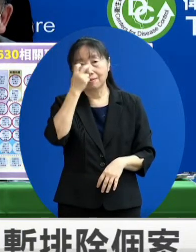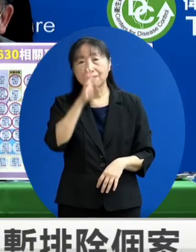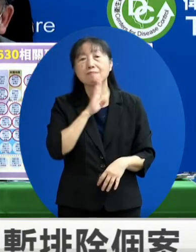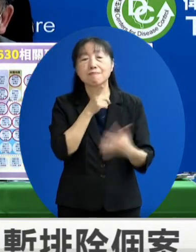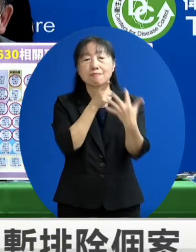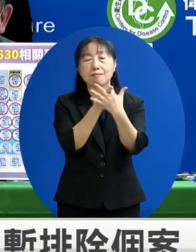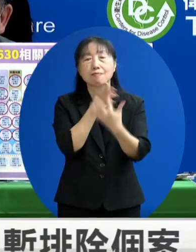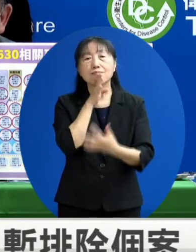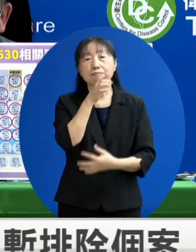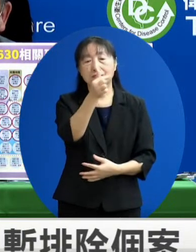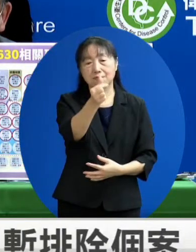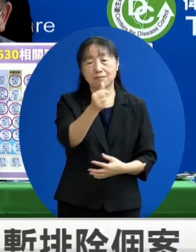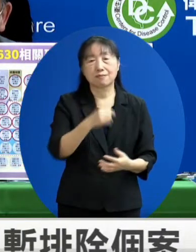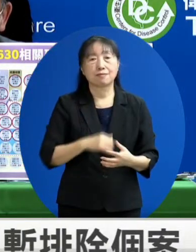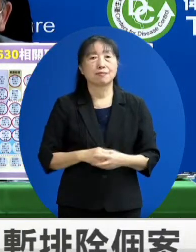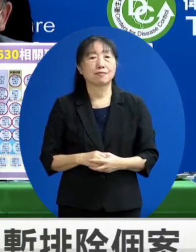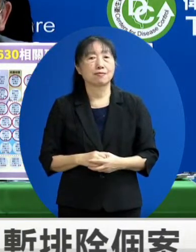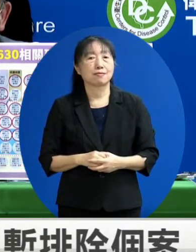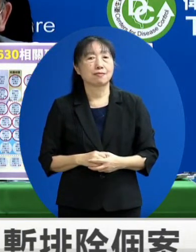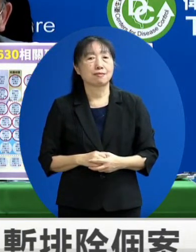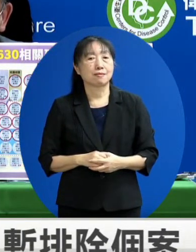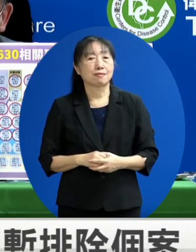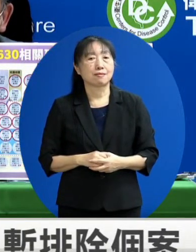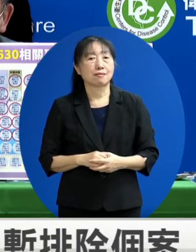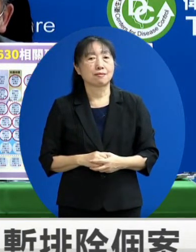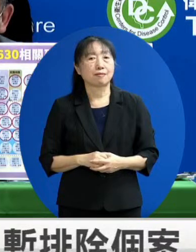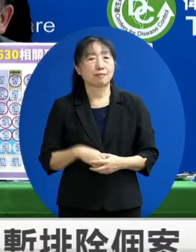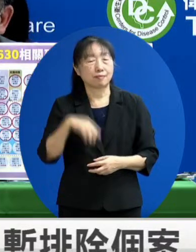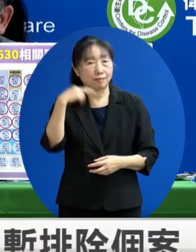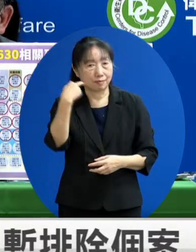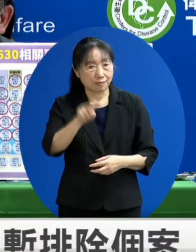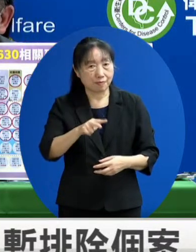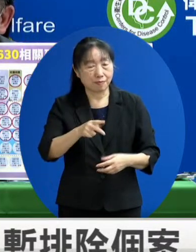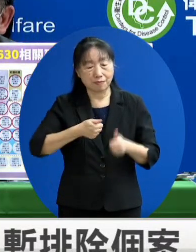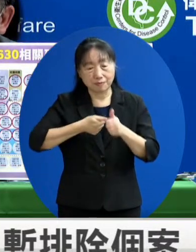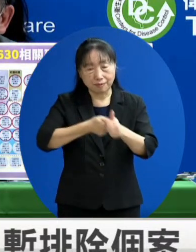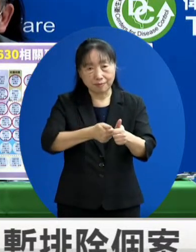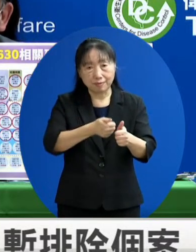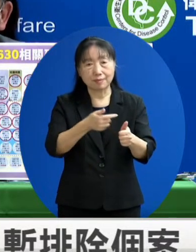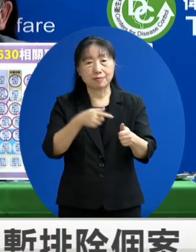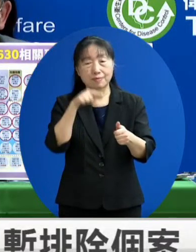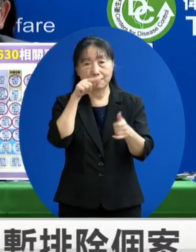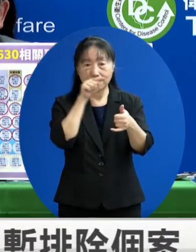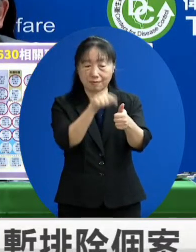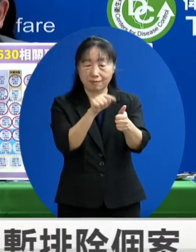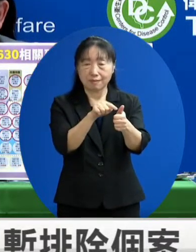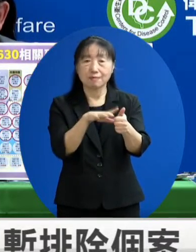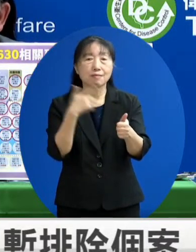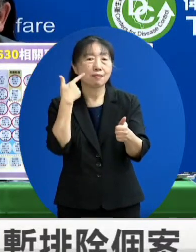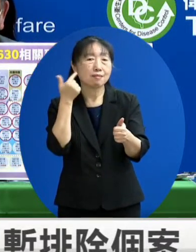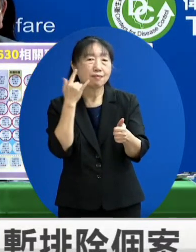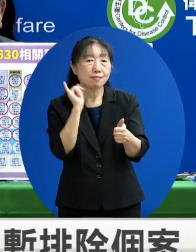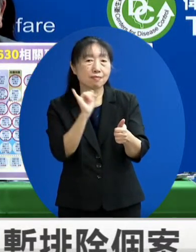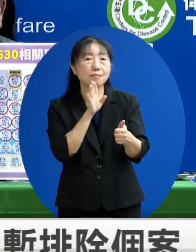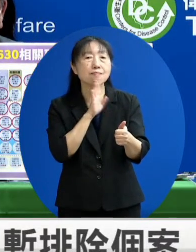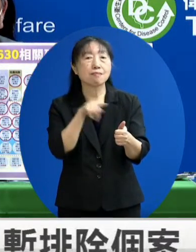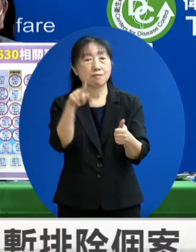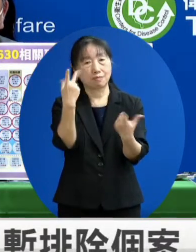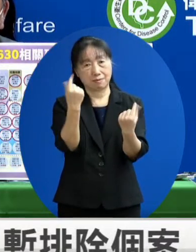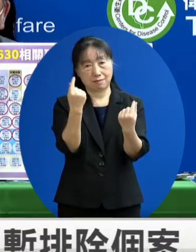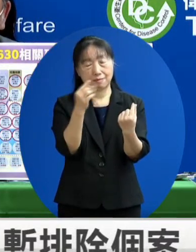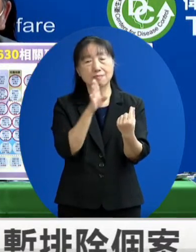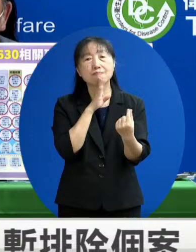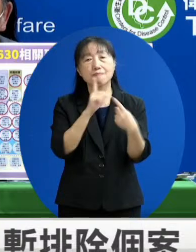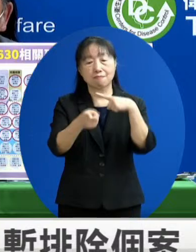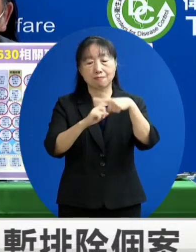验出来是阳性，那不过回头再去追他的父母，那两个也都阳